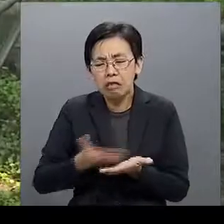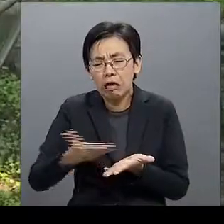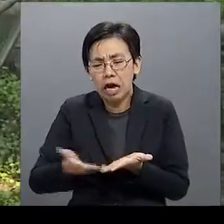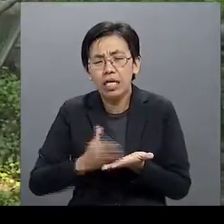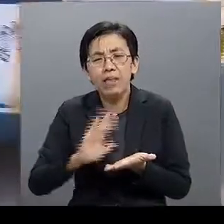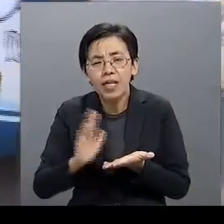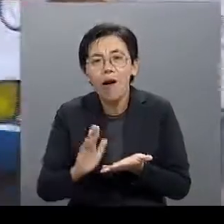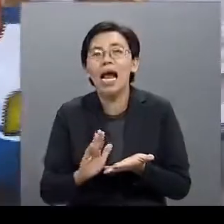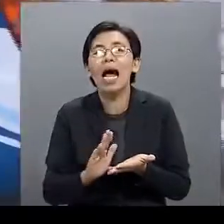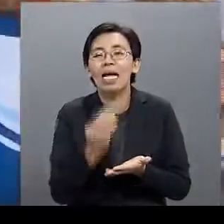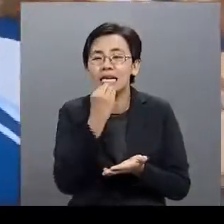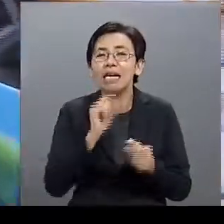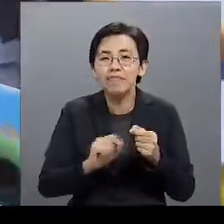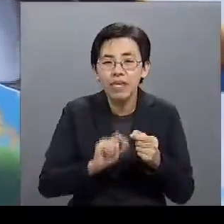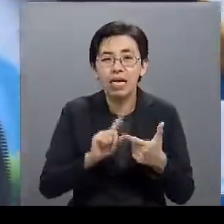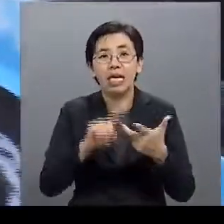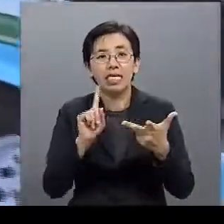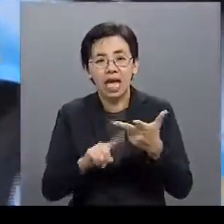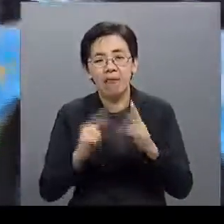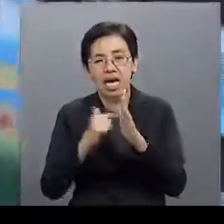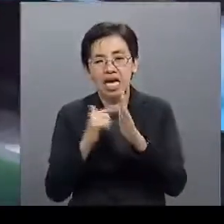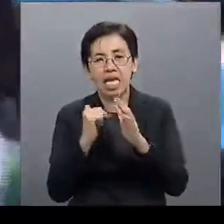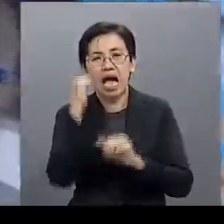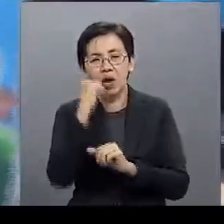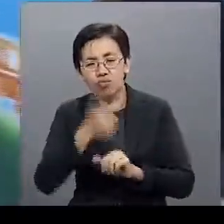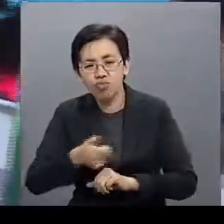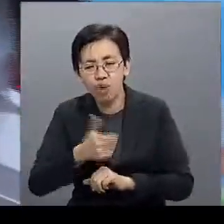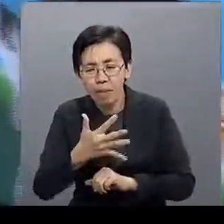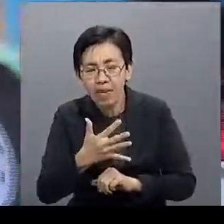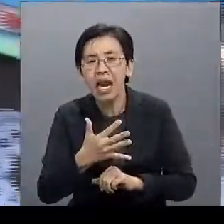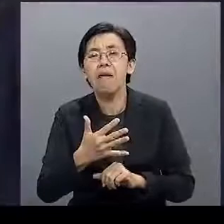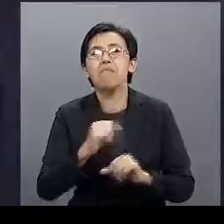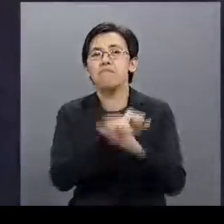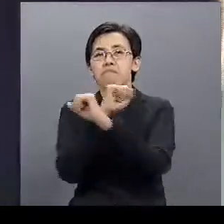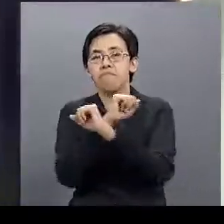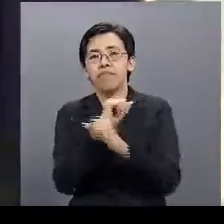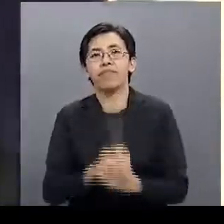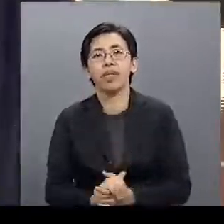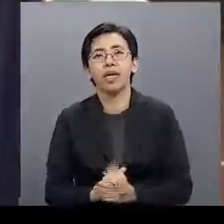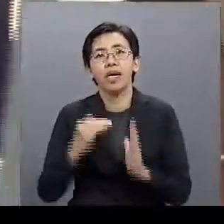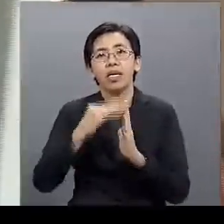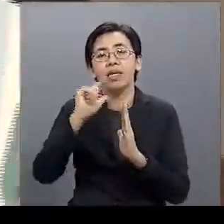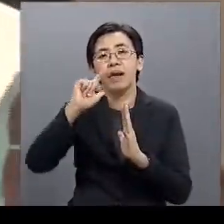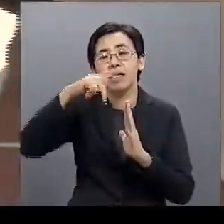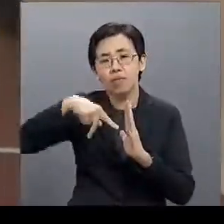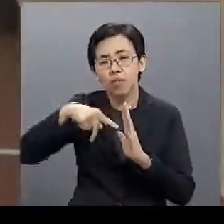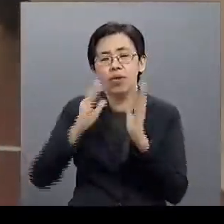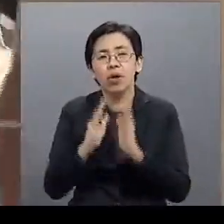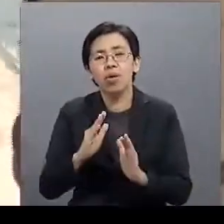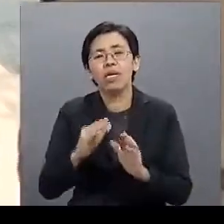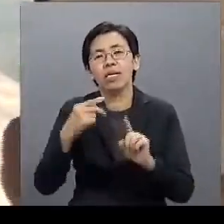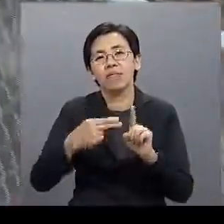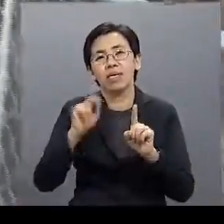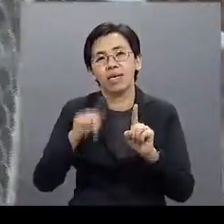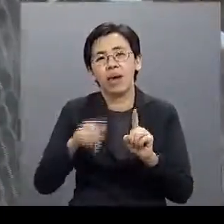ลอดสารด้วย ในเขตเทศบาลเมืองลำพูนจังหวัดลำพูนมีจำนวนประชากรกว่า 11,000 คนในจำนวนนี้ก